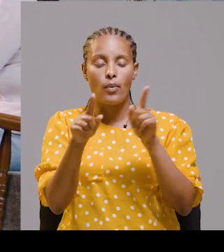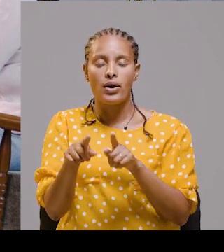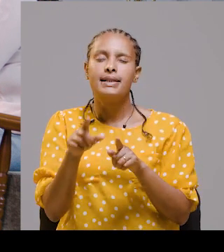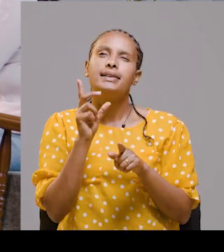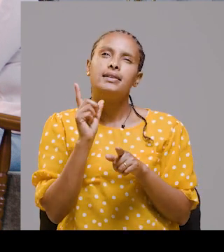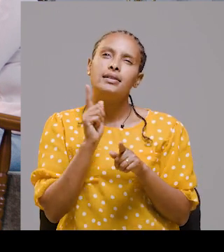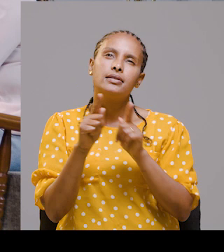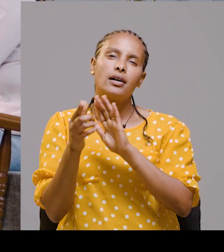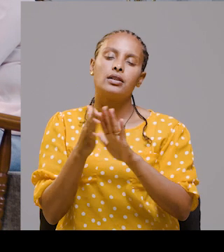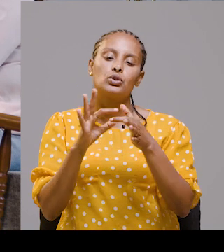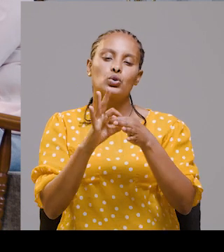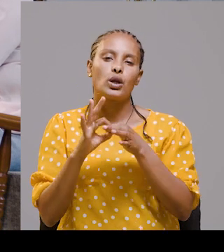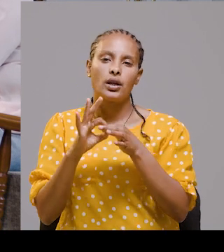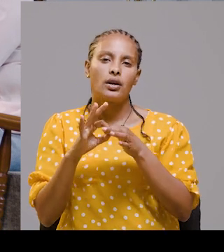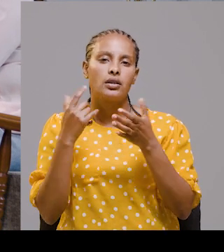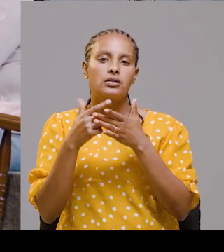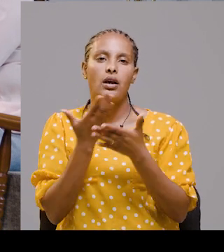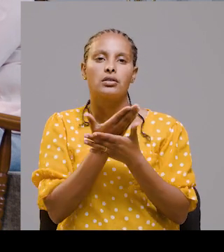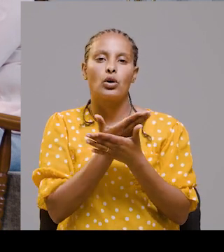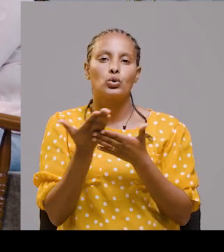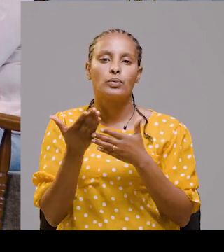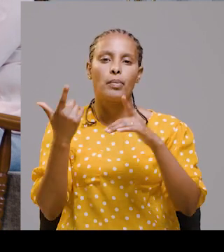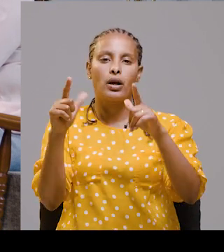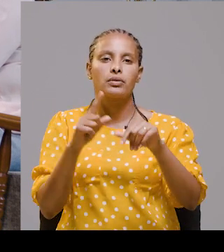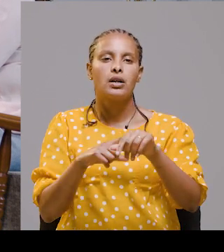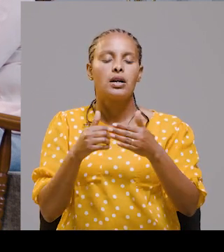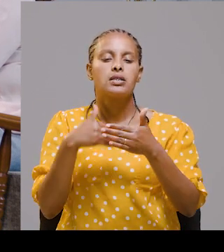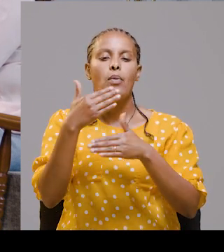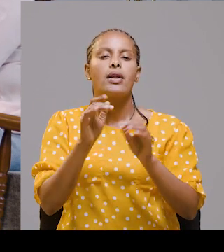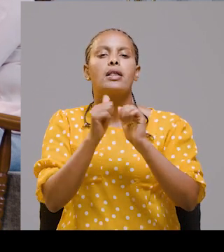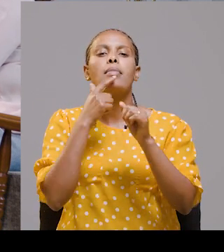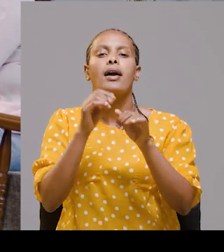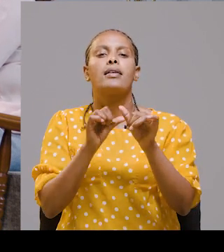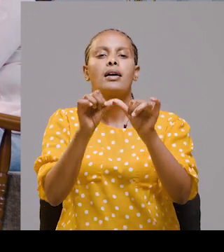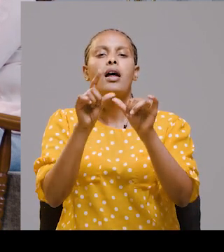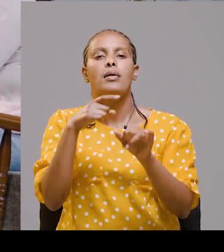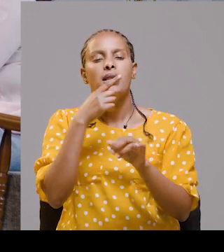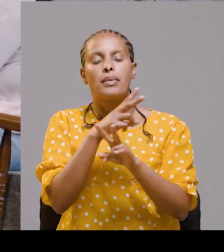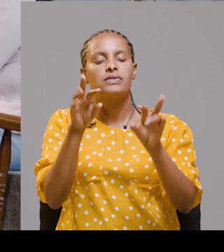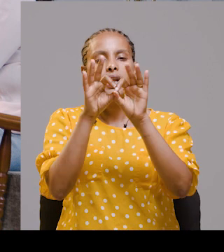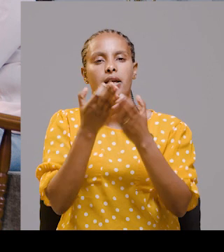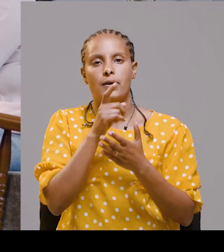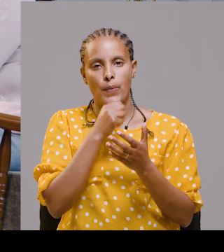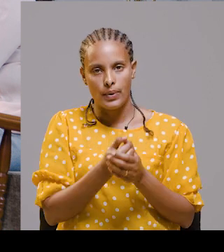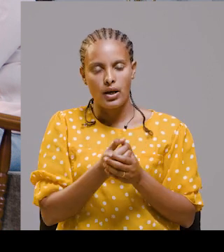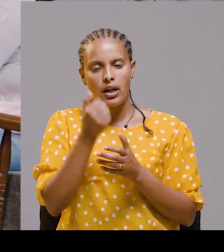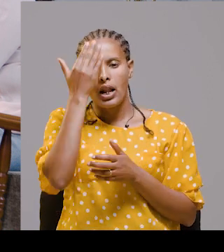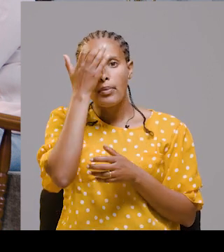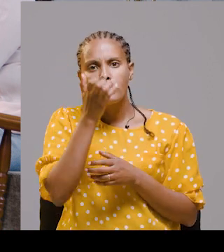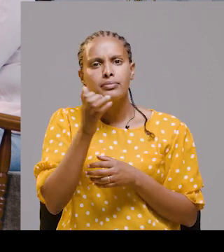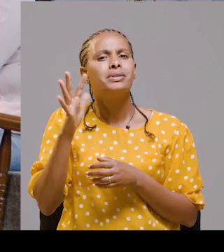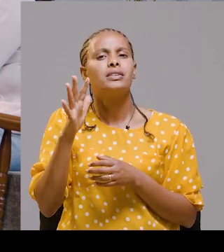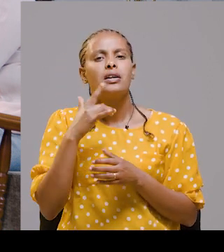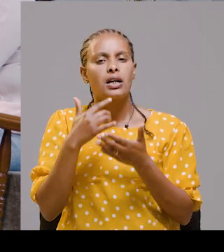እንደ ሶሳይቲ እንደዚህ አይነት ነገሮች ሲያጋጥሙን ከዛ በኋላ እንዴት መቀጠል አለብን የሚለው ነገር በጣም አስፈላጊ ነው። ለምን ቢባል